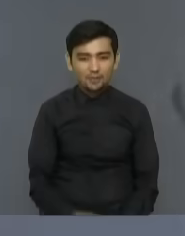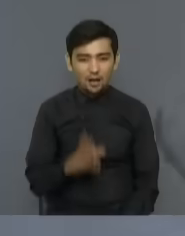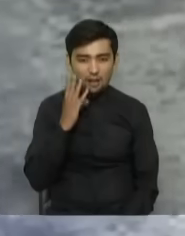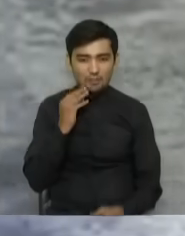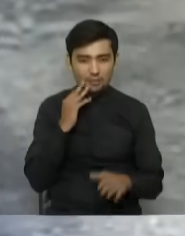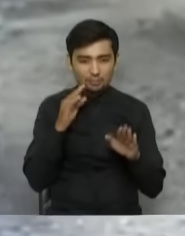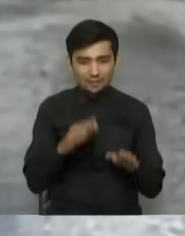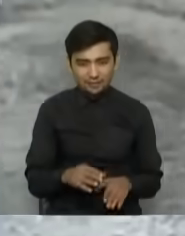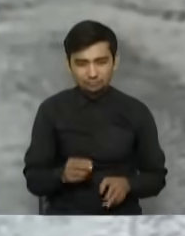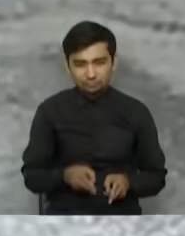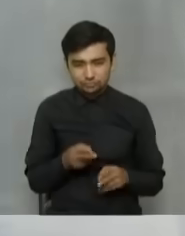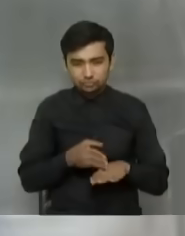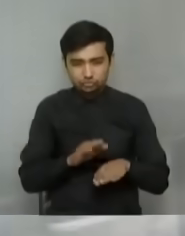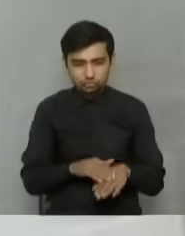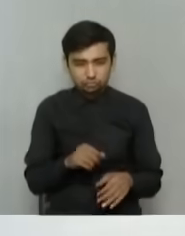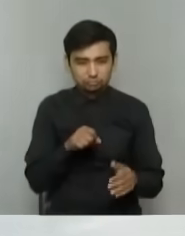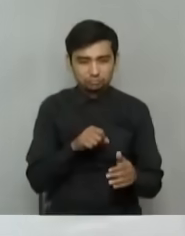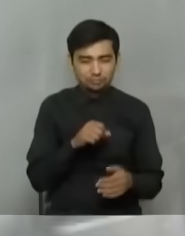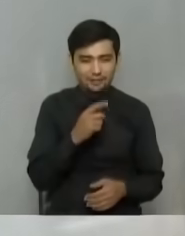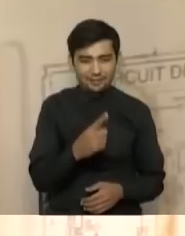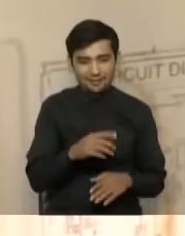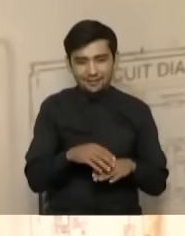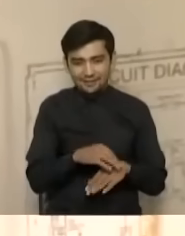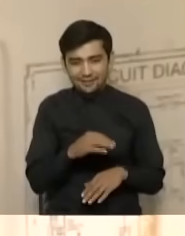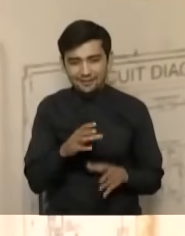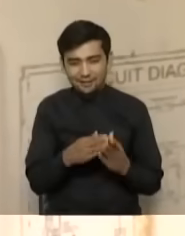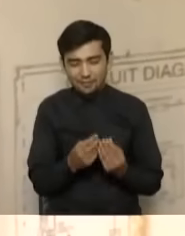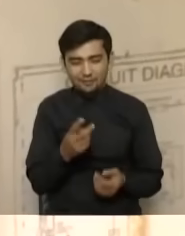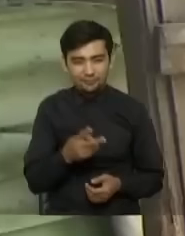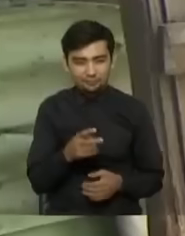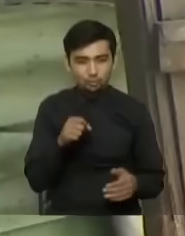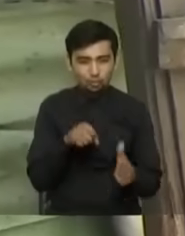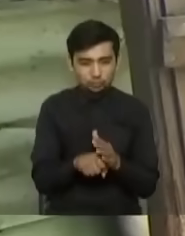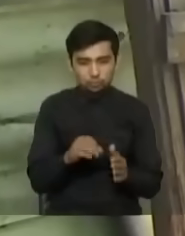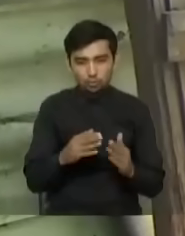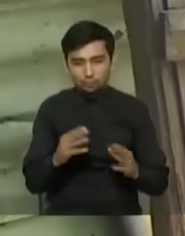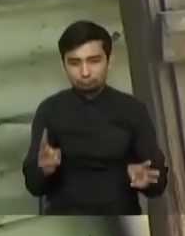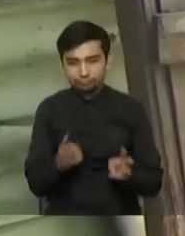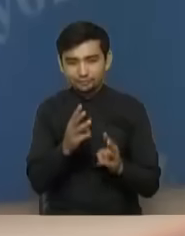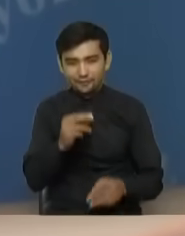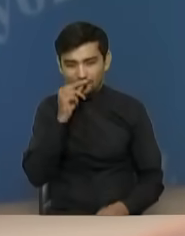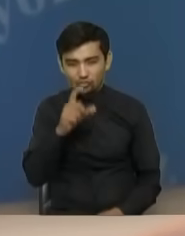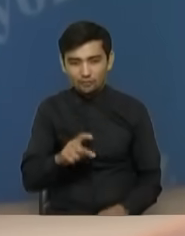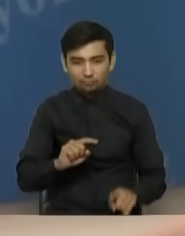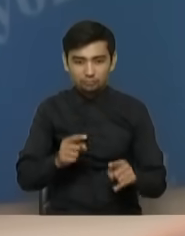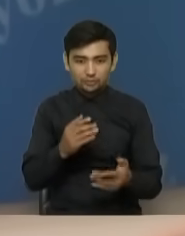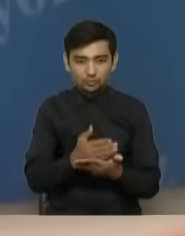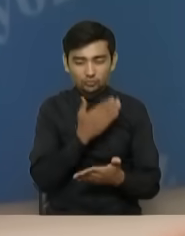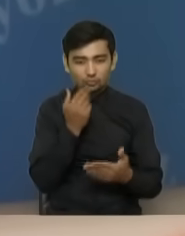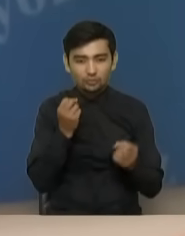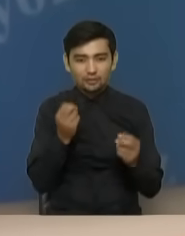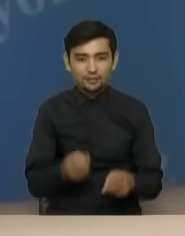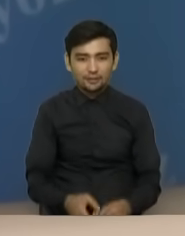Алматыда аса ауыр қылмыс жасалды. Бір түнде ерлі-зайыпты қос зейнеткерді өлтіріп, үйін өртеп жіберген күдікті ұсталды ма? Бұл қылмысқа